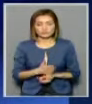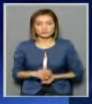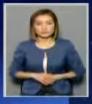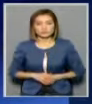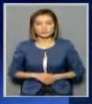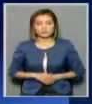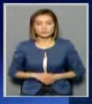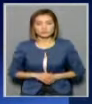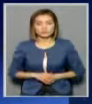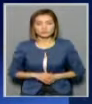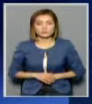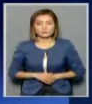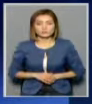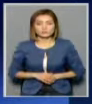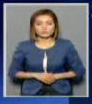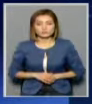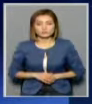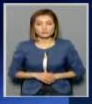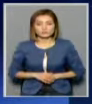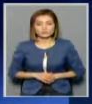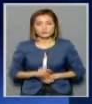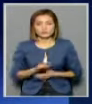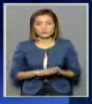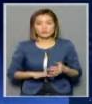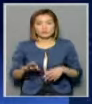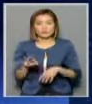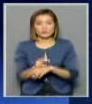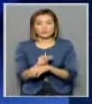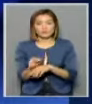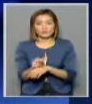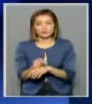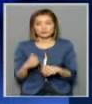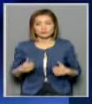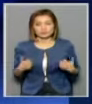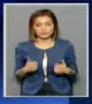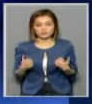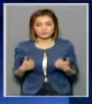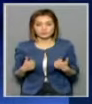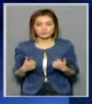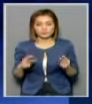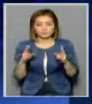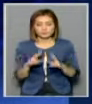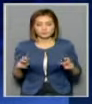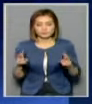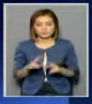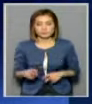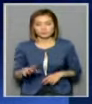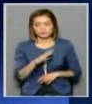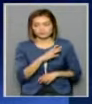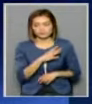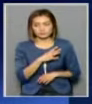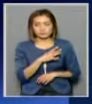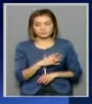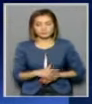барлық ветеринарлар жиналып, мал ауырып тұрған ошаққа барып, малды қарап,